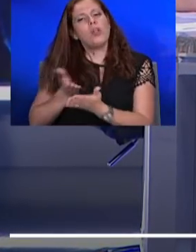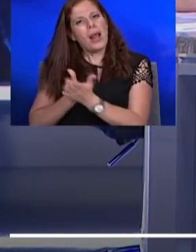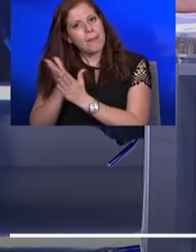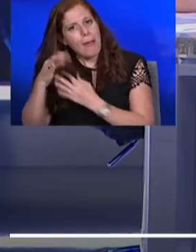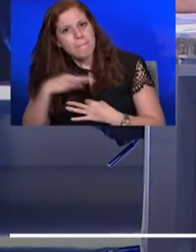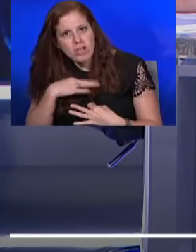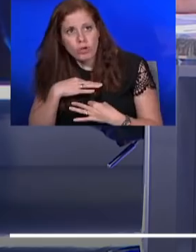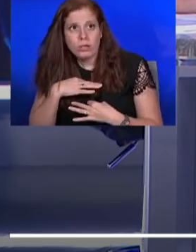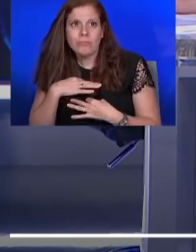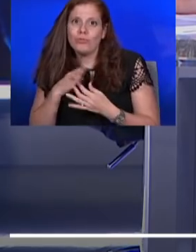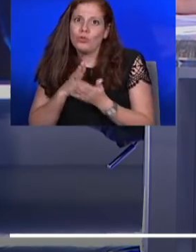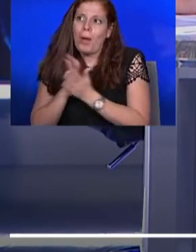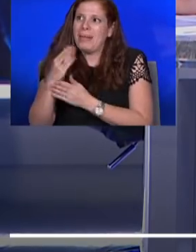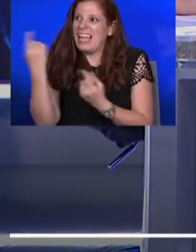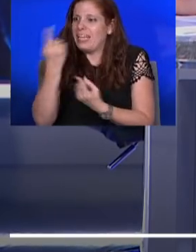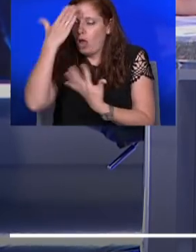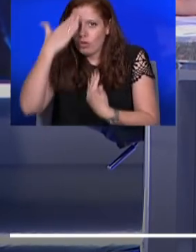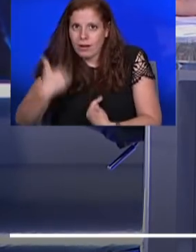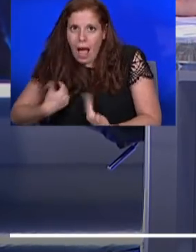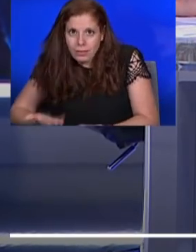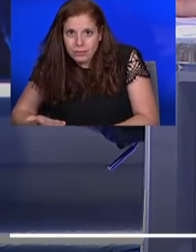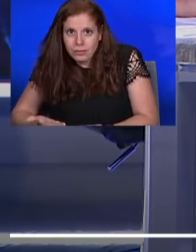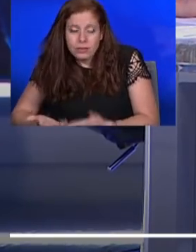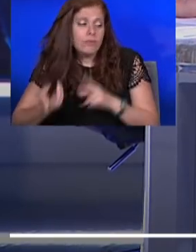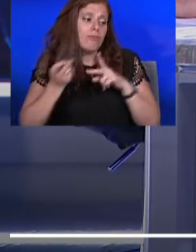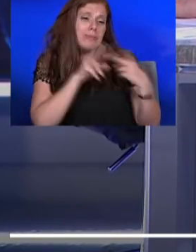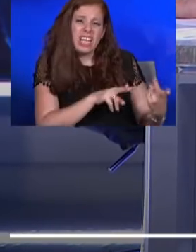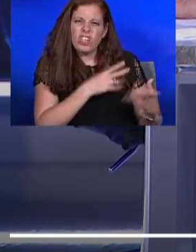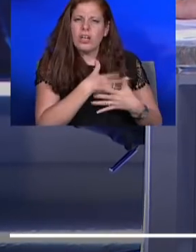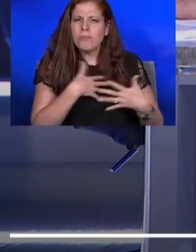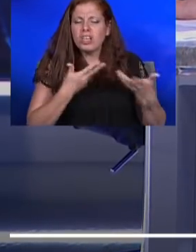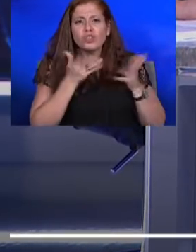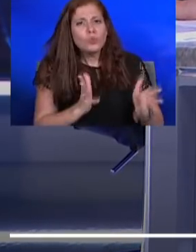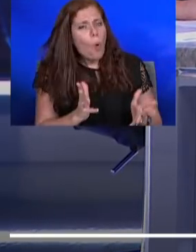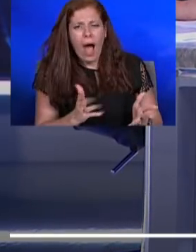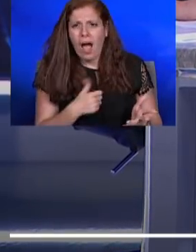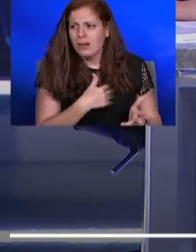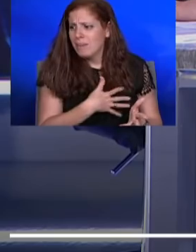היחידה שהכרתי, ומצד שני אני מרגיש נורא, אני מרגיש שזה,